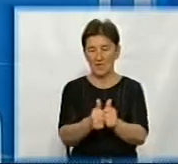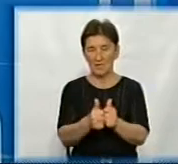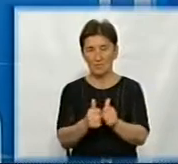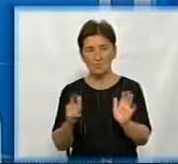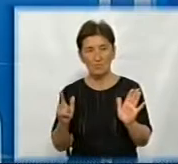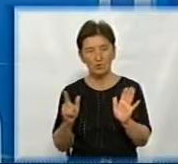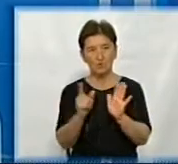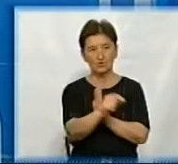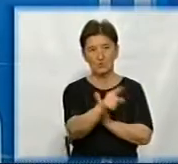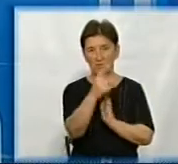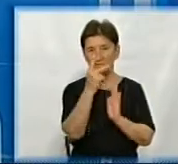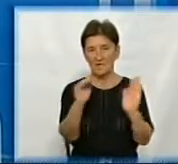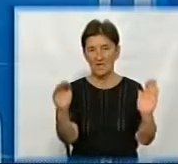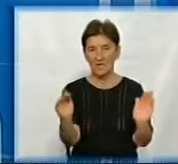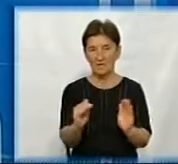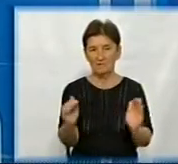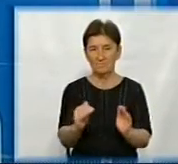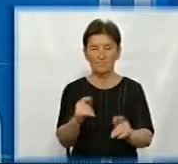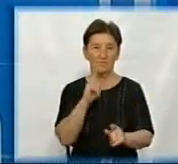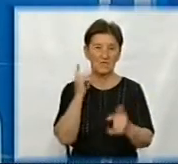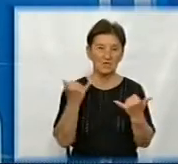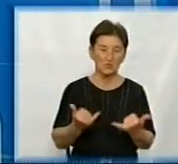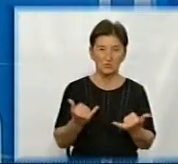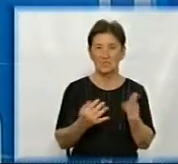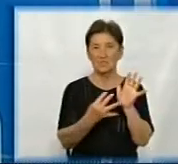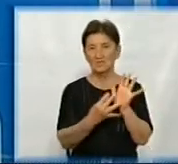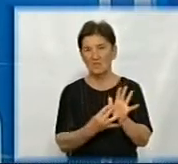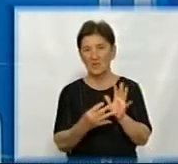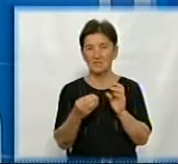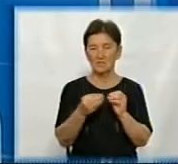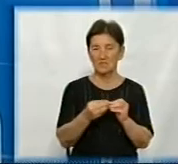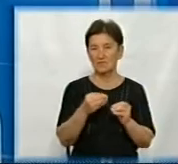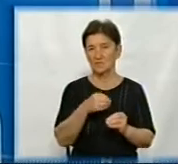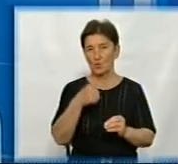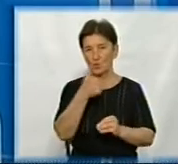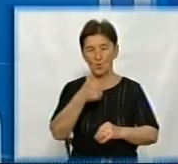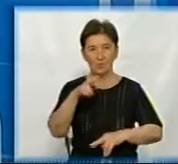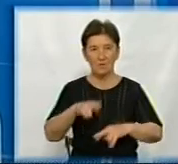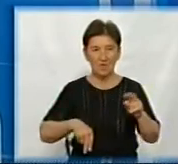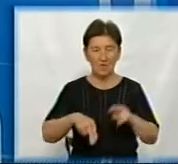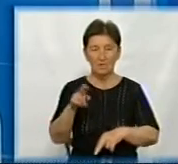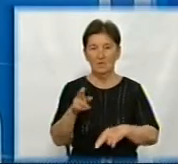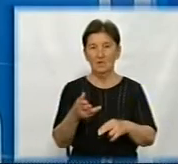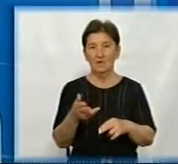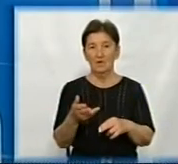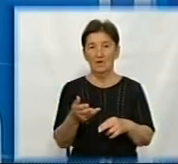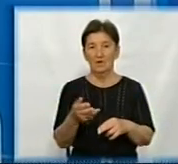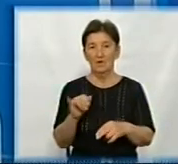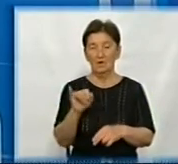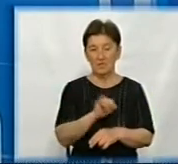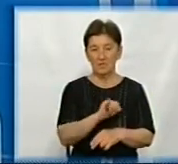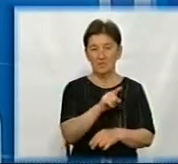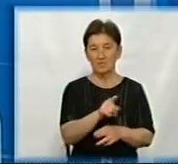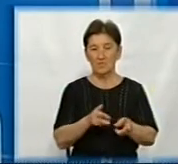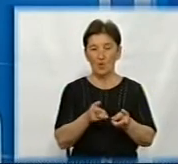бачили. Міні-котельні, вони більш-менш сучасні, вони 9-го чи 10-го року будівництва, 2009-2010-го, і вони